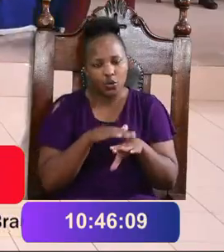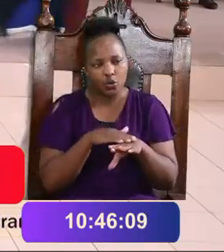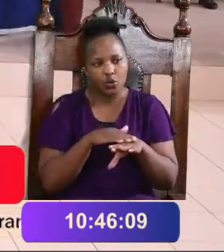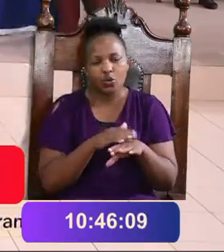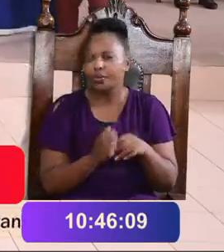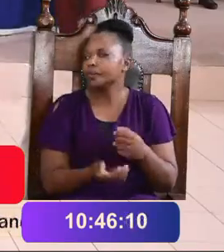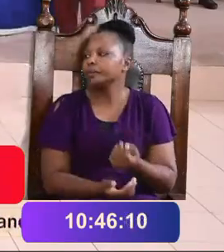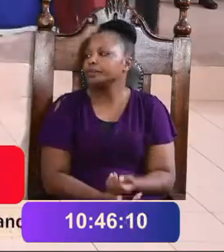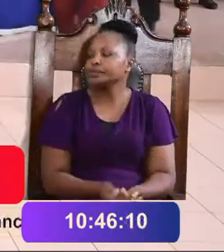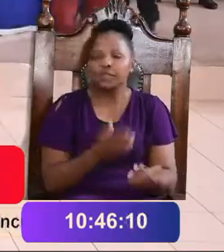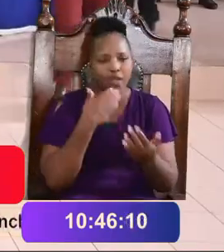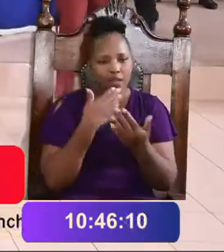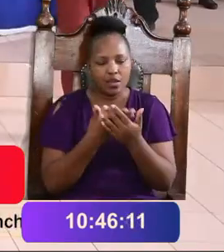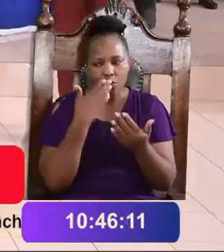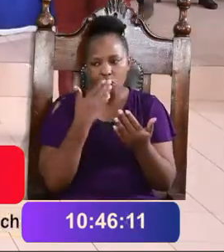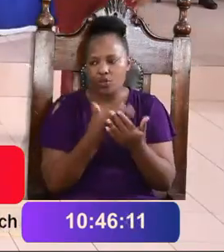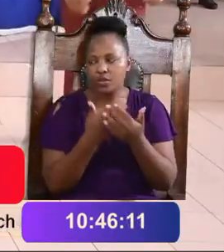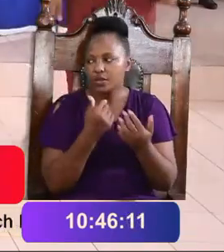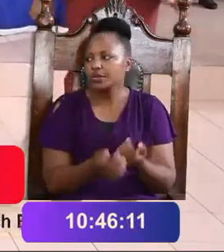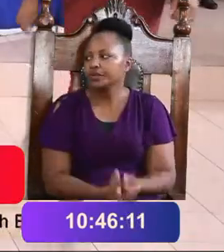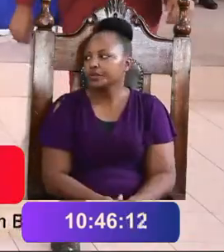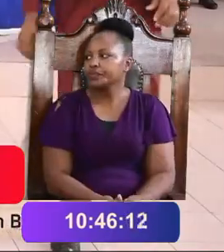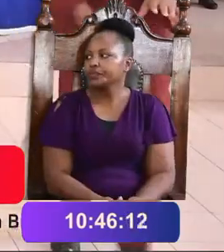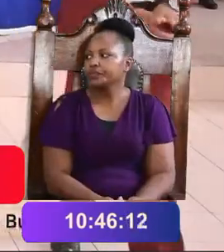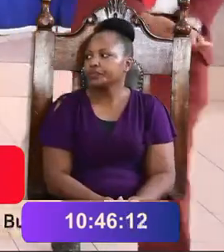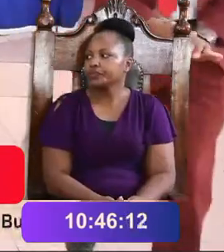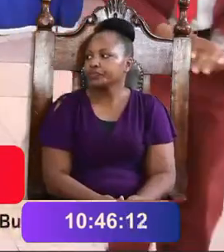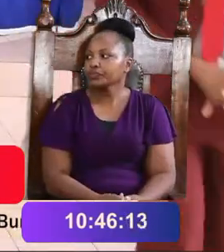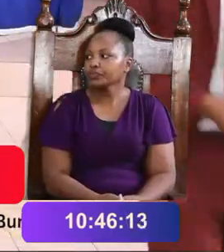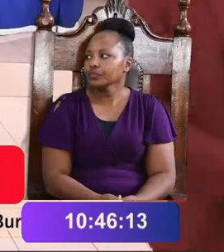vyema. Thank you.